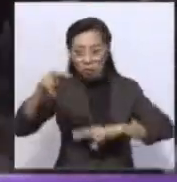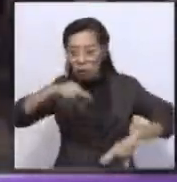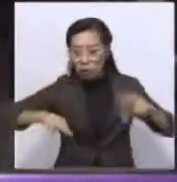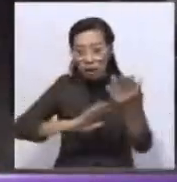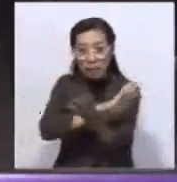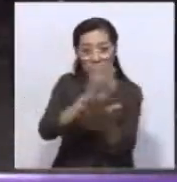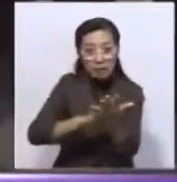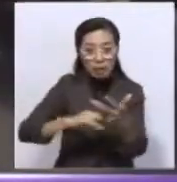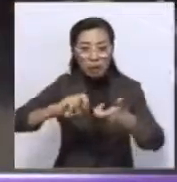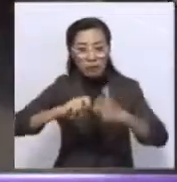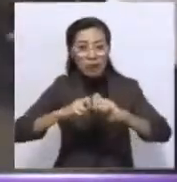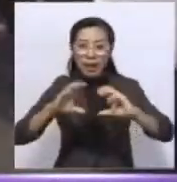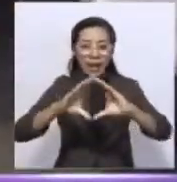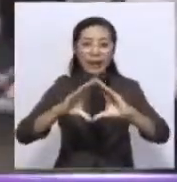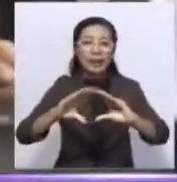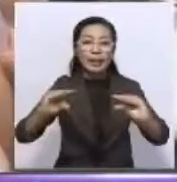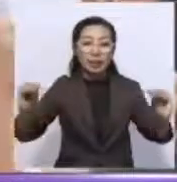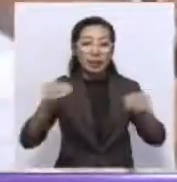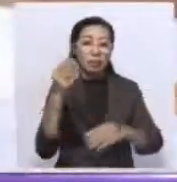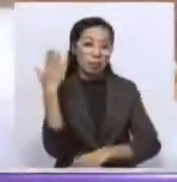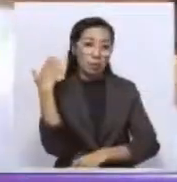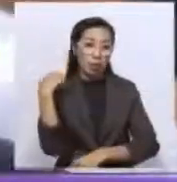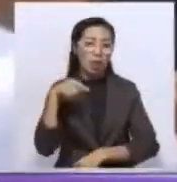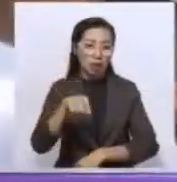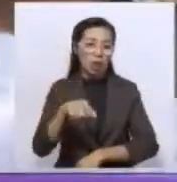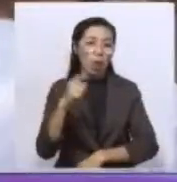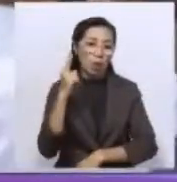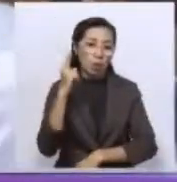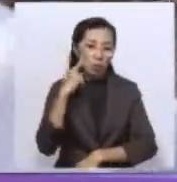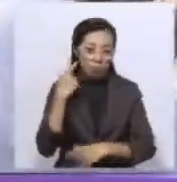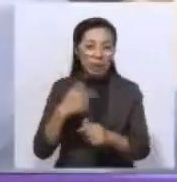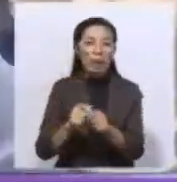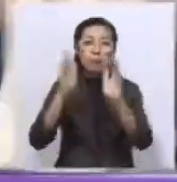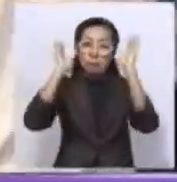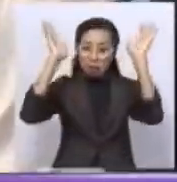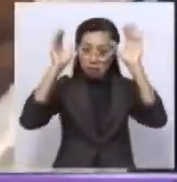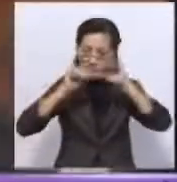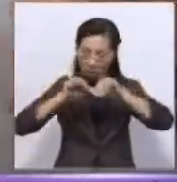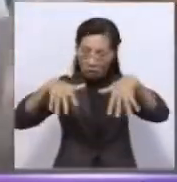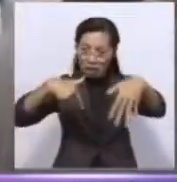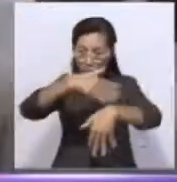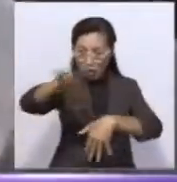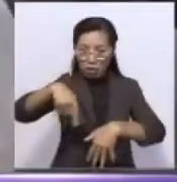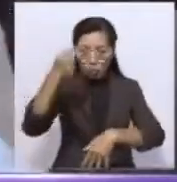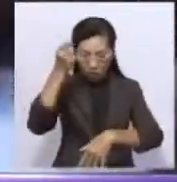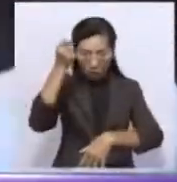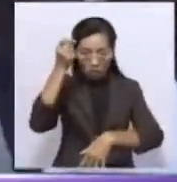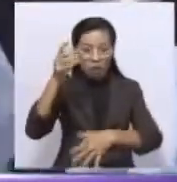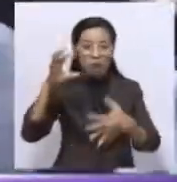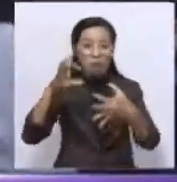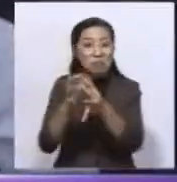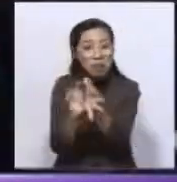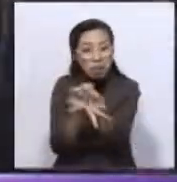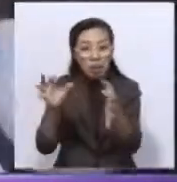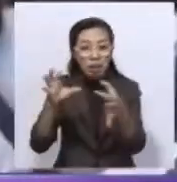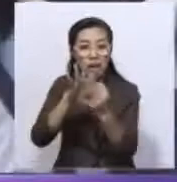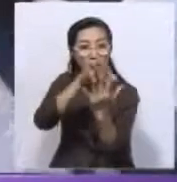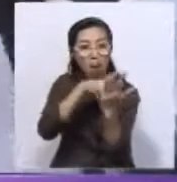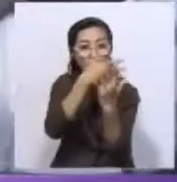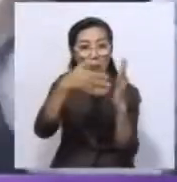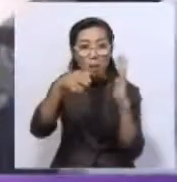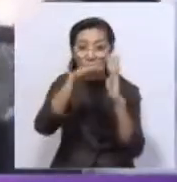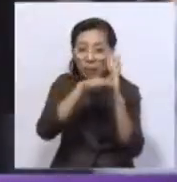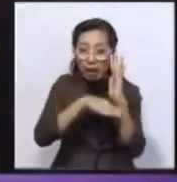ปด้วยความเรียบร้อยซึ่งที่ผ่านมาได้มีการสร้างการรับรู้ที่ถูกต้องให้กับประชาชนมีการชี้แจงเกี่ยวกับรถแมพ